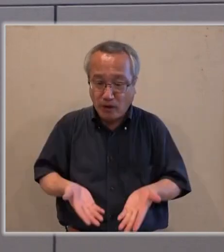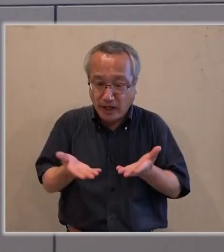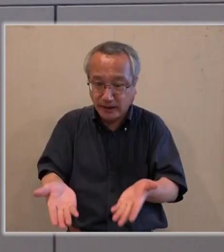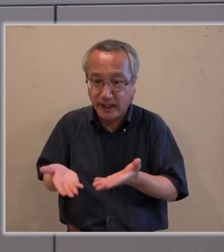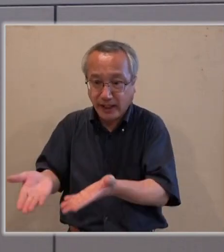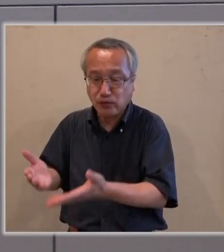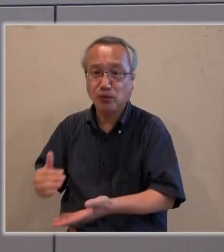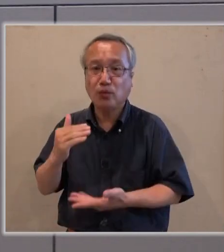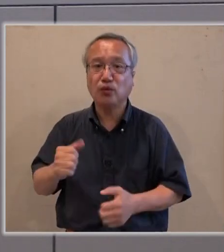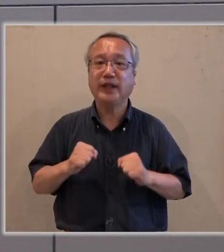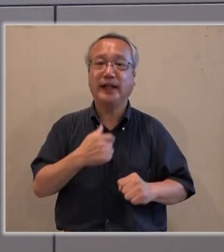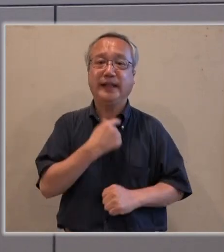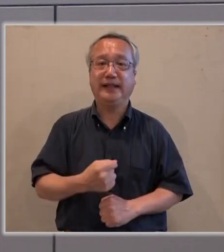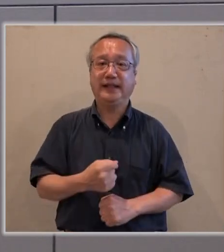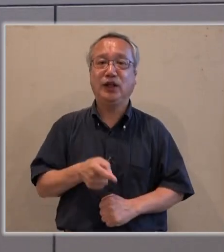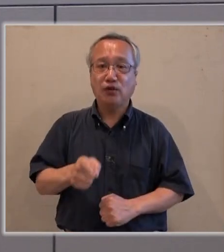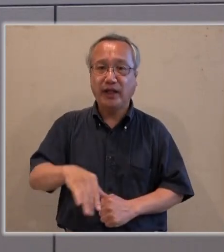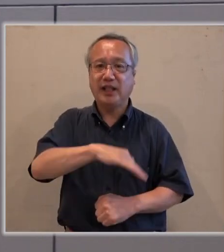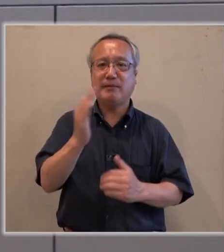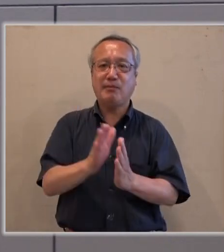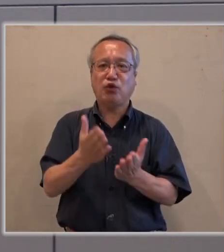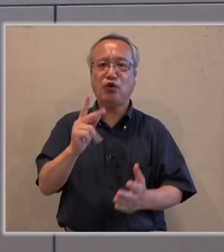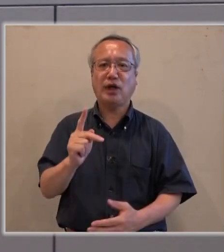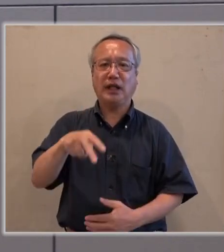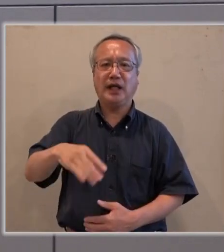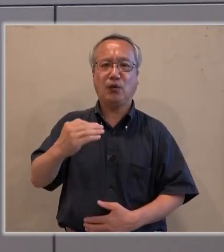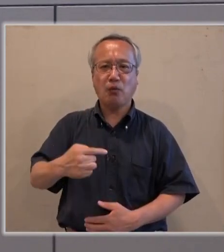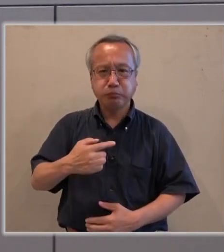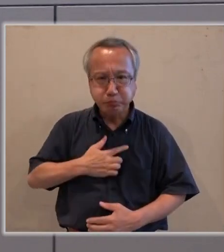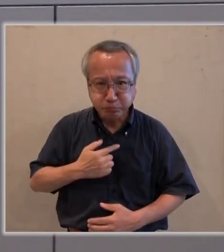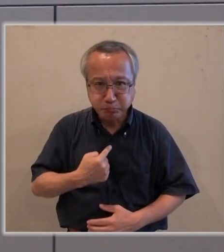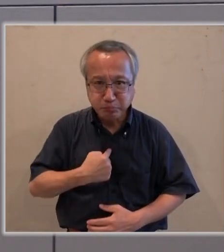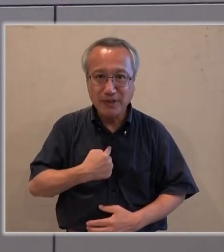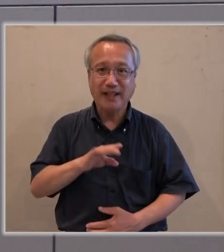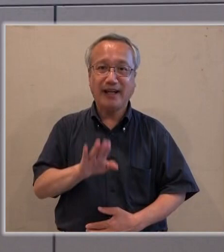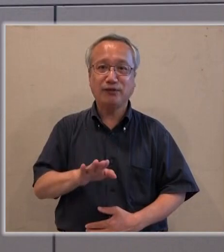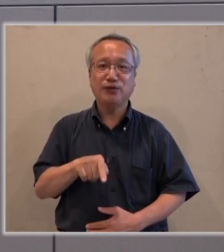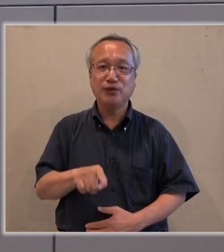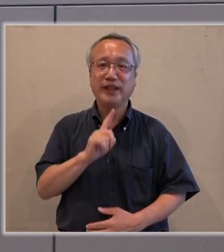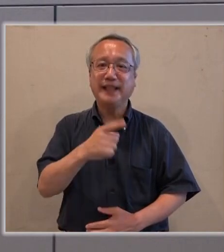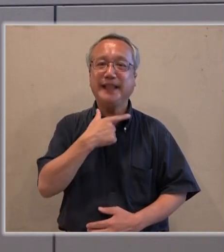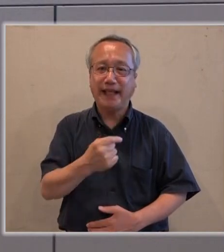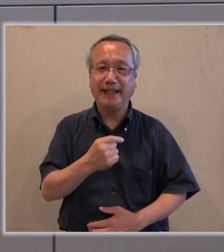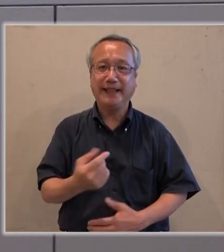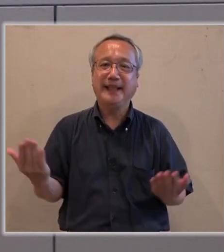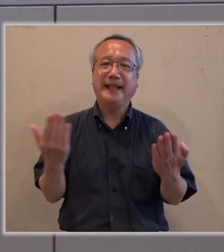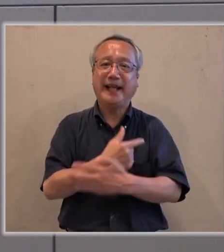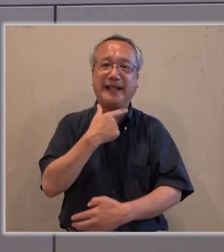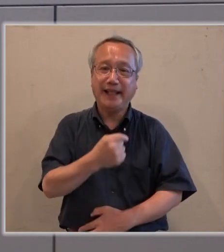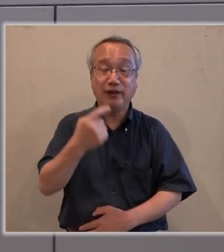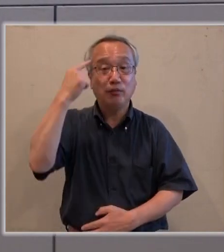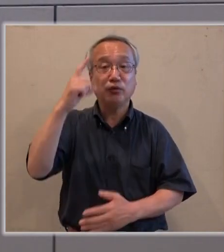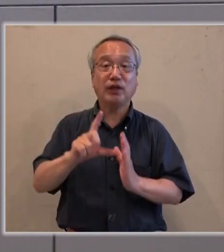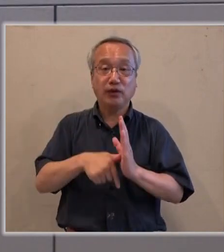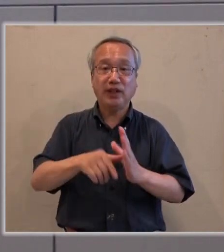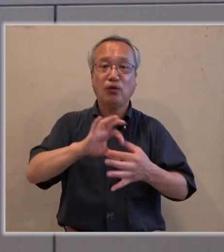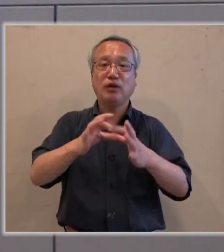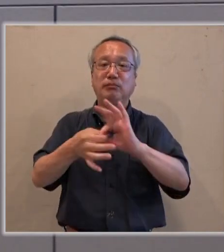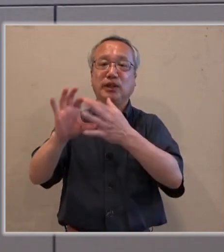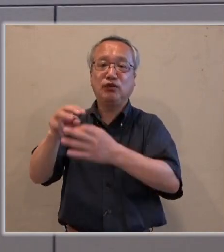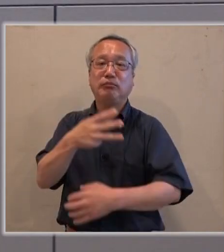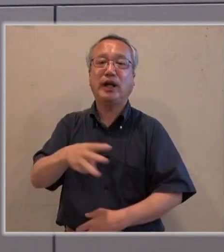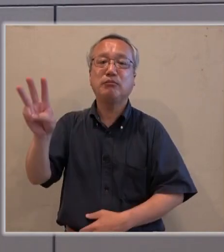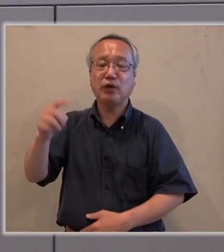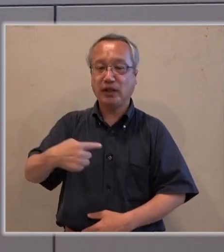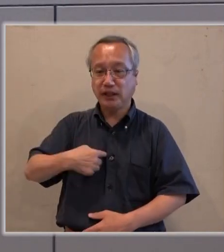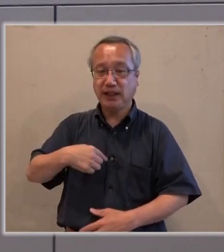がしたい、それが山本かな子であるっていうふうに言いたい、なりたいって思った時に、オリンピックパラリンピックは私に夢を与